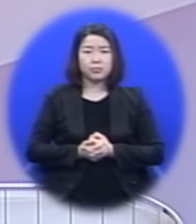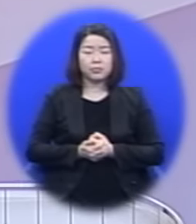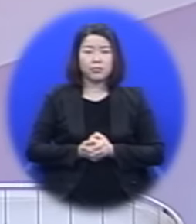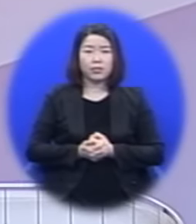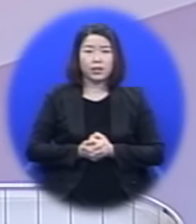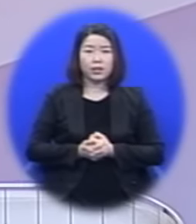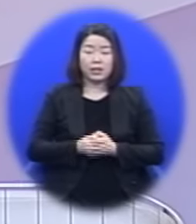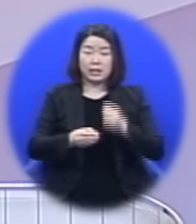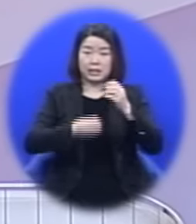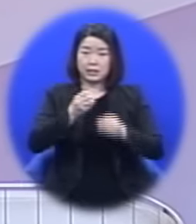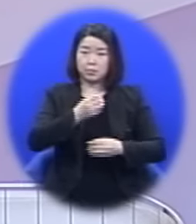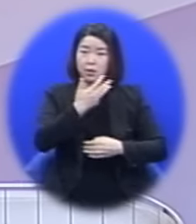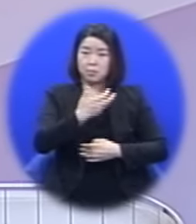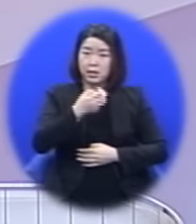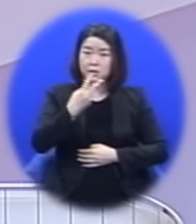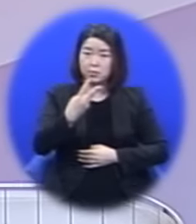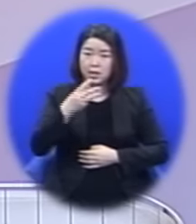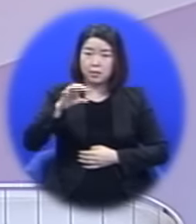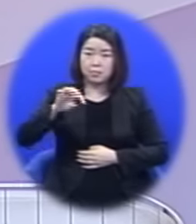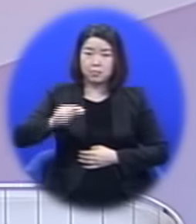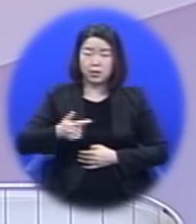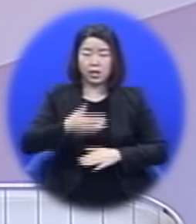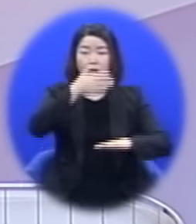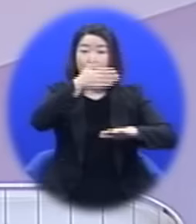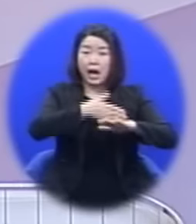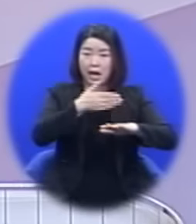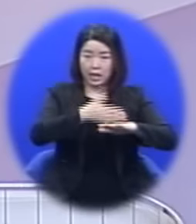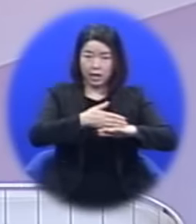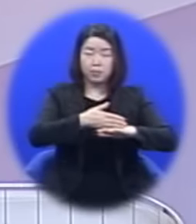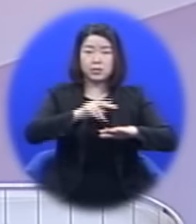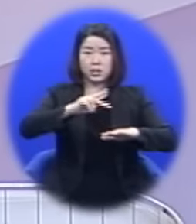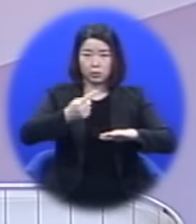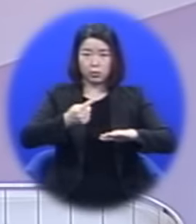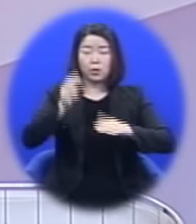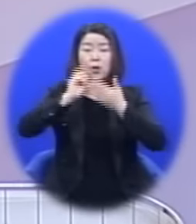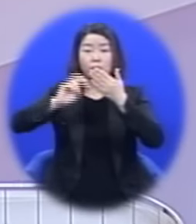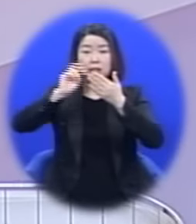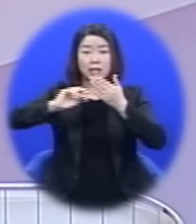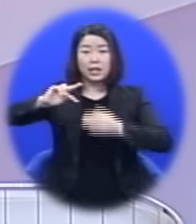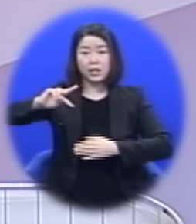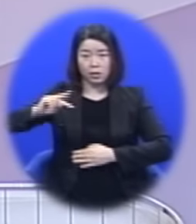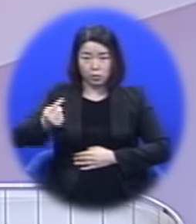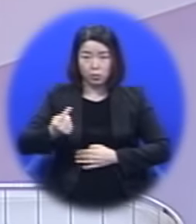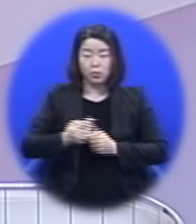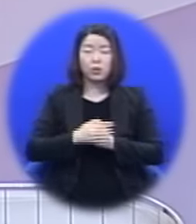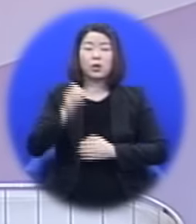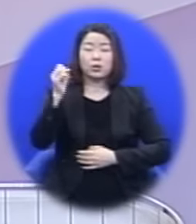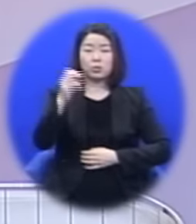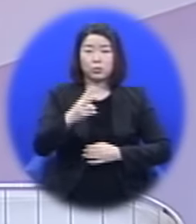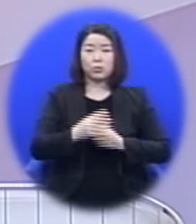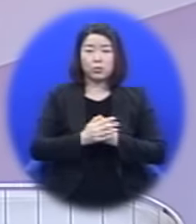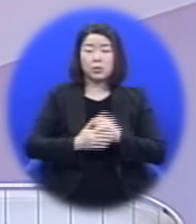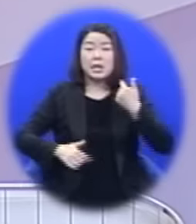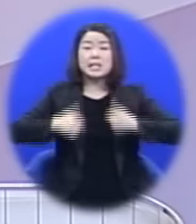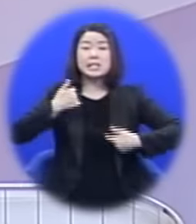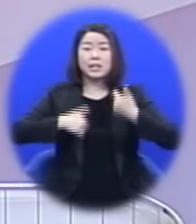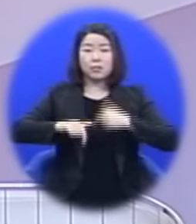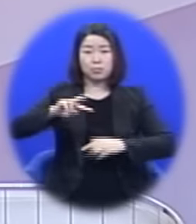이 시편 83편에는 감사도 찬양도 그리고